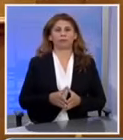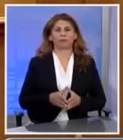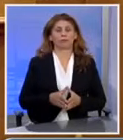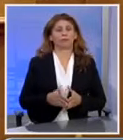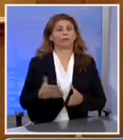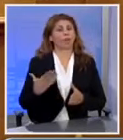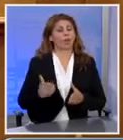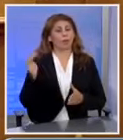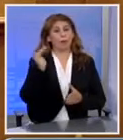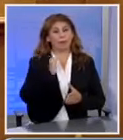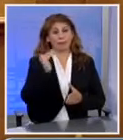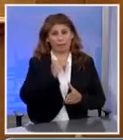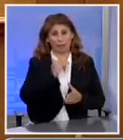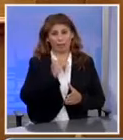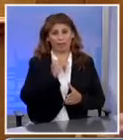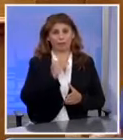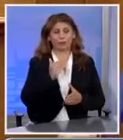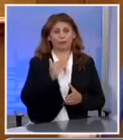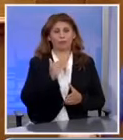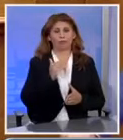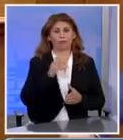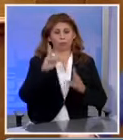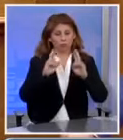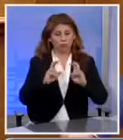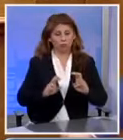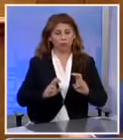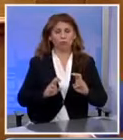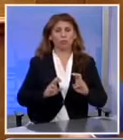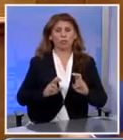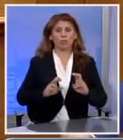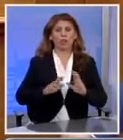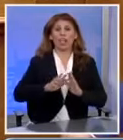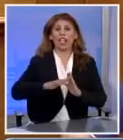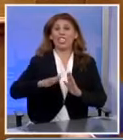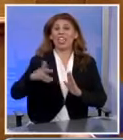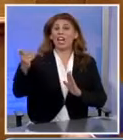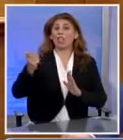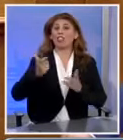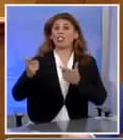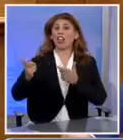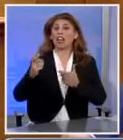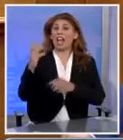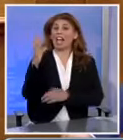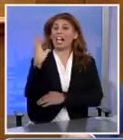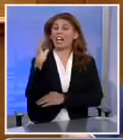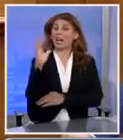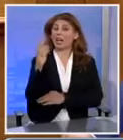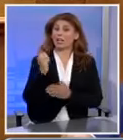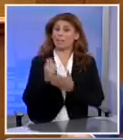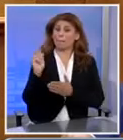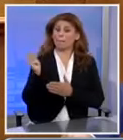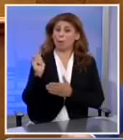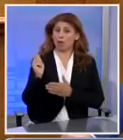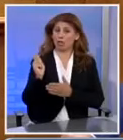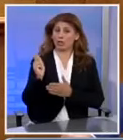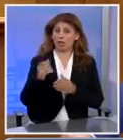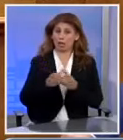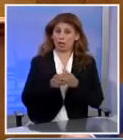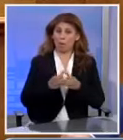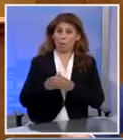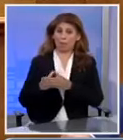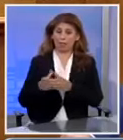Έχουμε επιταχύνει τη διερεύνηση των θάλασσων δανείων στους καναλάρχες και στα πολιτικά κόμματα του δικοματισμού